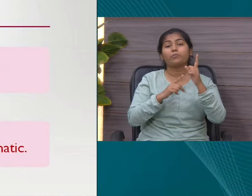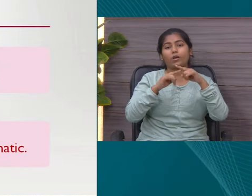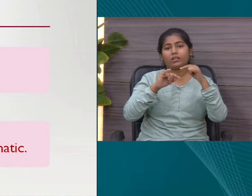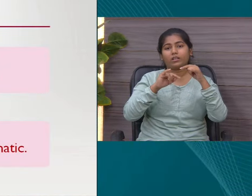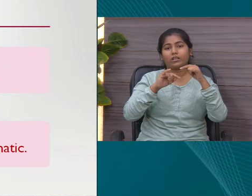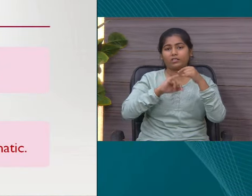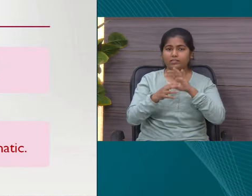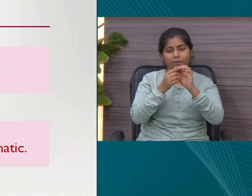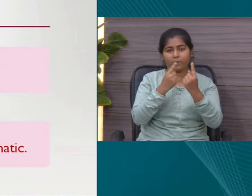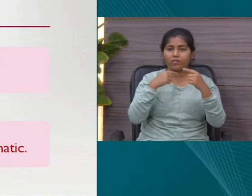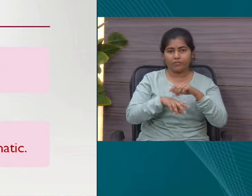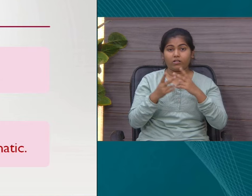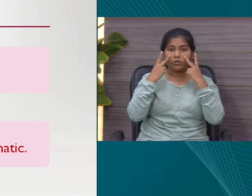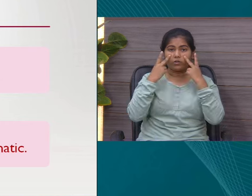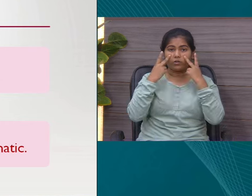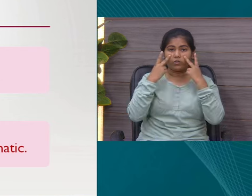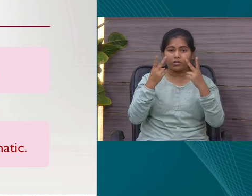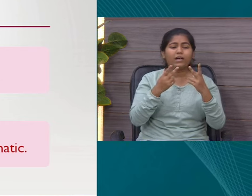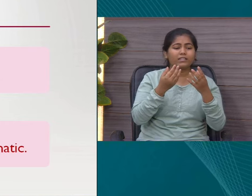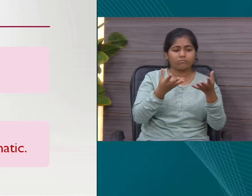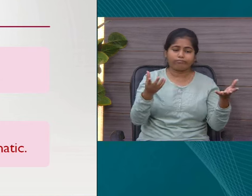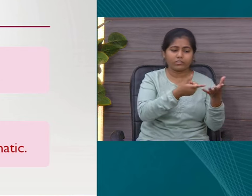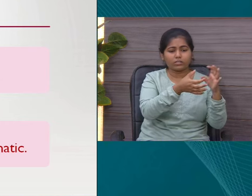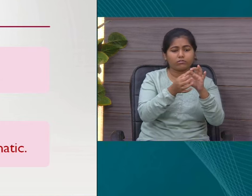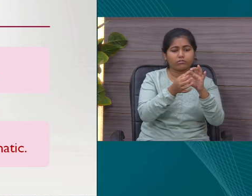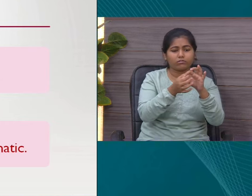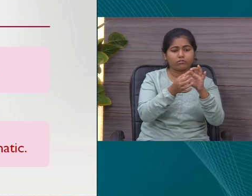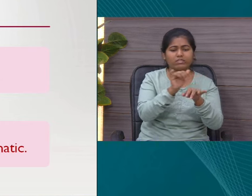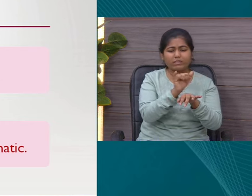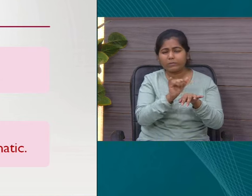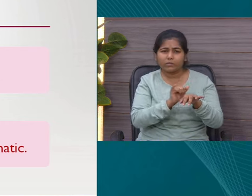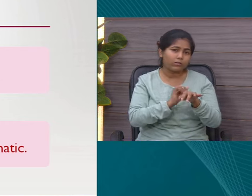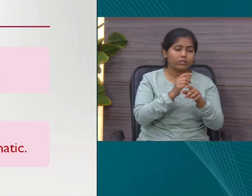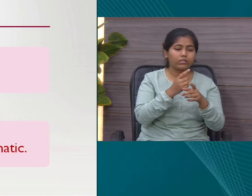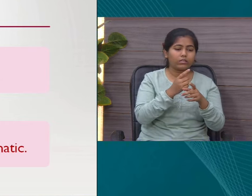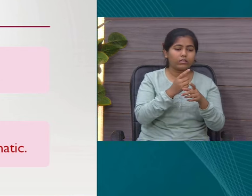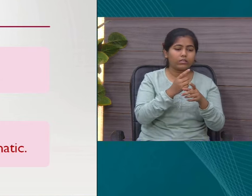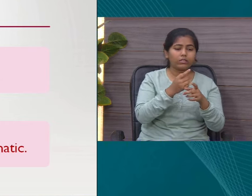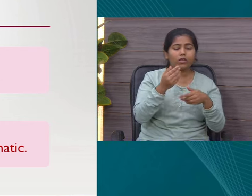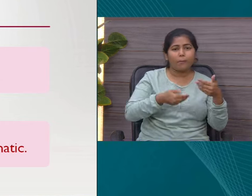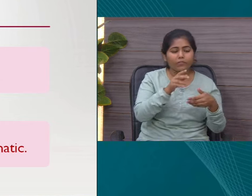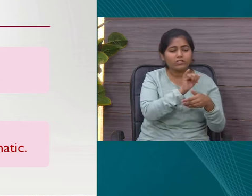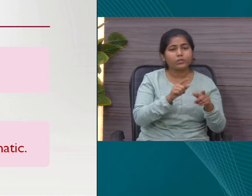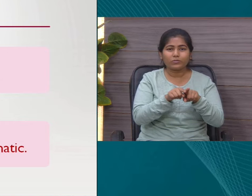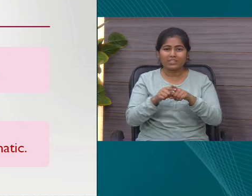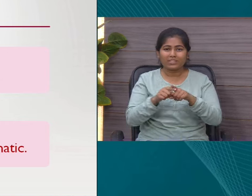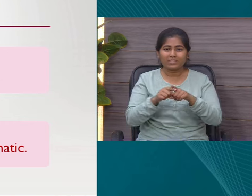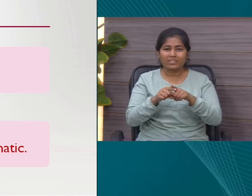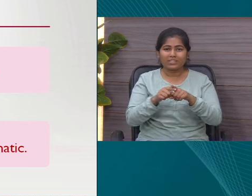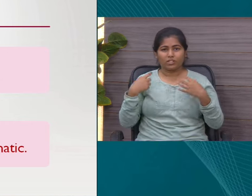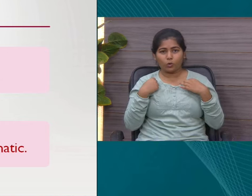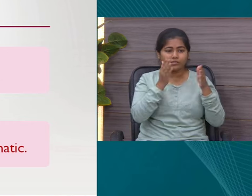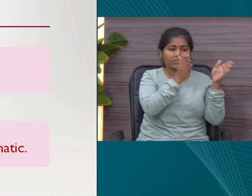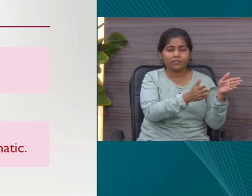सॉर्टिंग ऑफ एलिमेंट्स बेस्ड ऑन द सिमिलैरिटीज। जैसे कि आपने कहा आप अपना सामान अपने क्लोथिंग एक तरफ रखते होंगे, अपना शूज एक